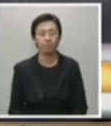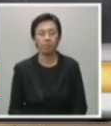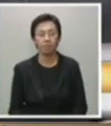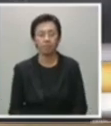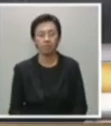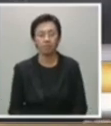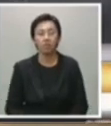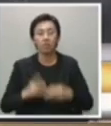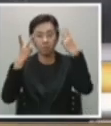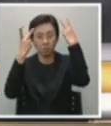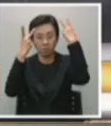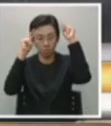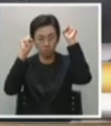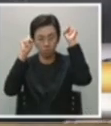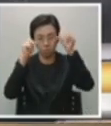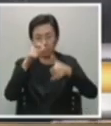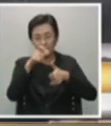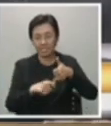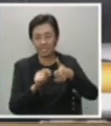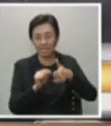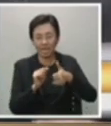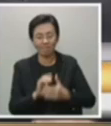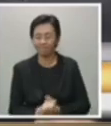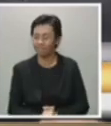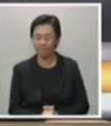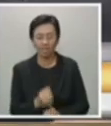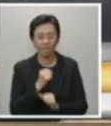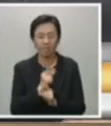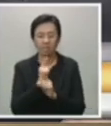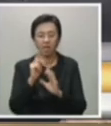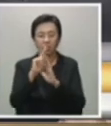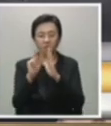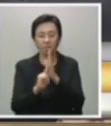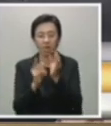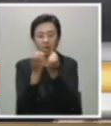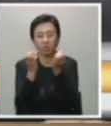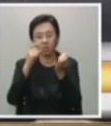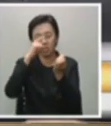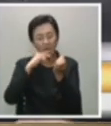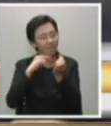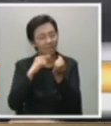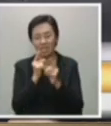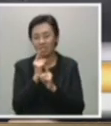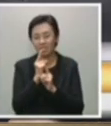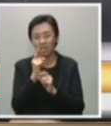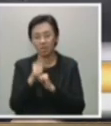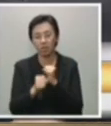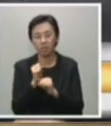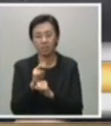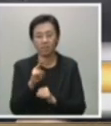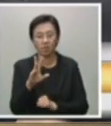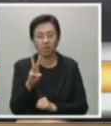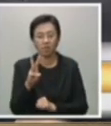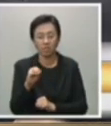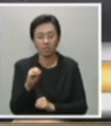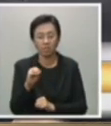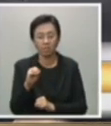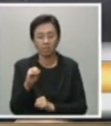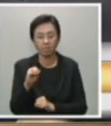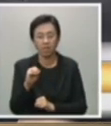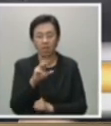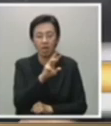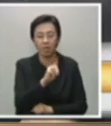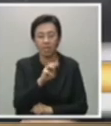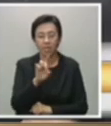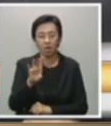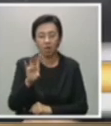ท่านนายกรัฐมนตรีนั้นจงใจไม่ปฏิบัติตามรัฐธรรมนูญแห่งราชอาณาจักรไทยพุทธศักราช2560มาต